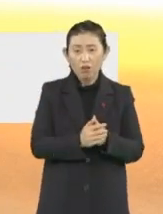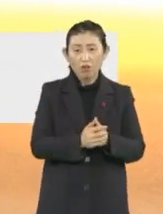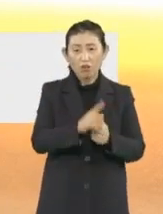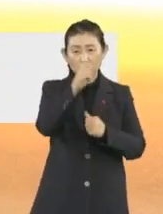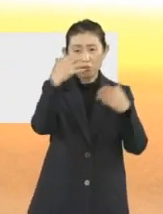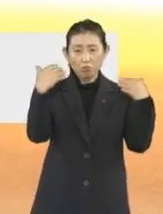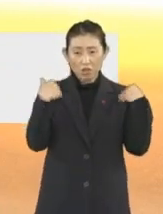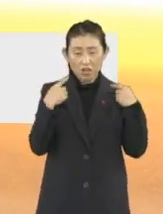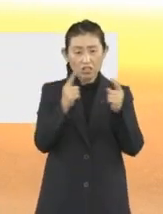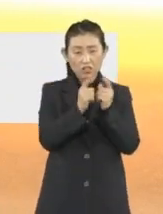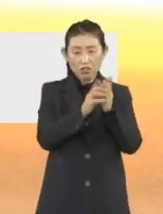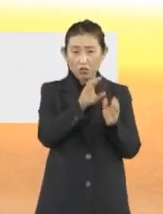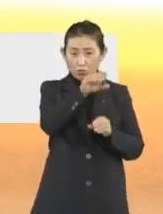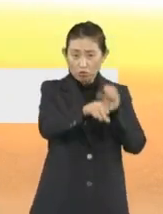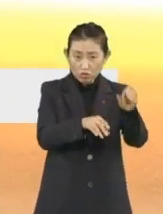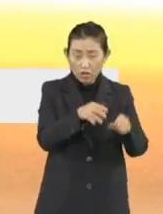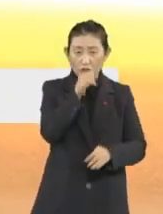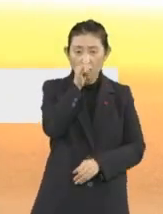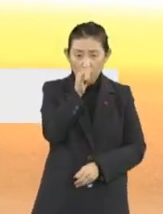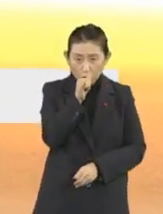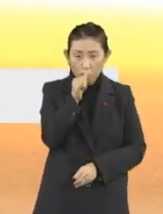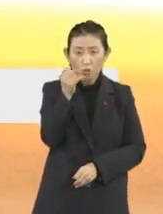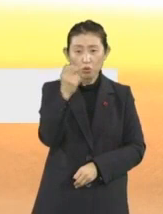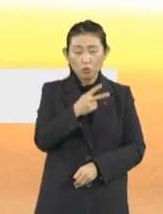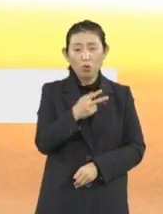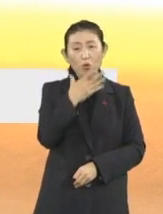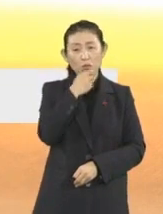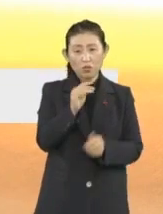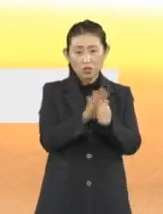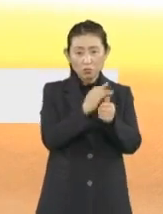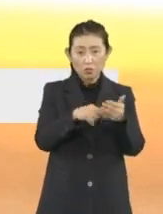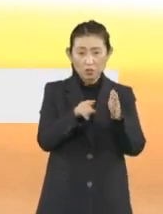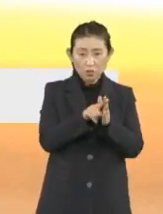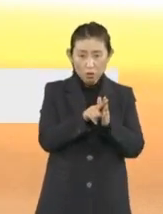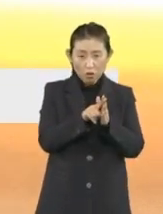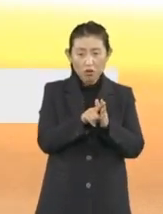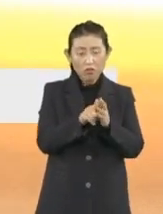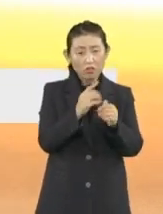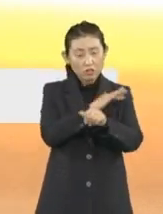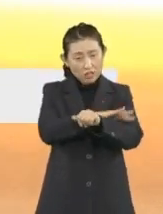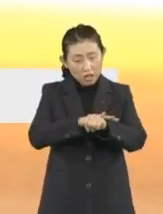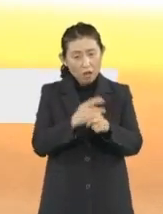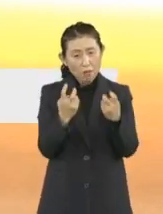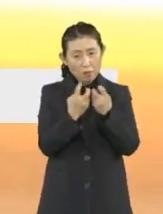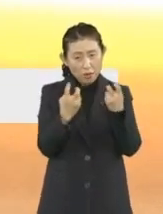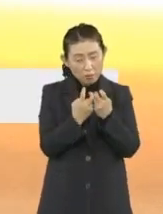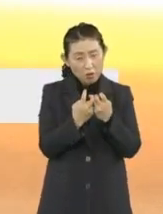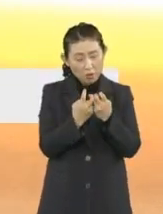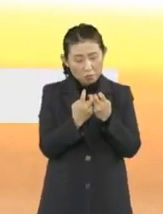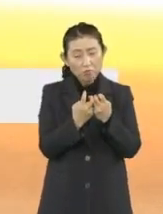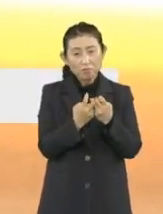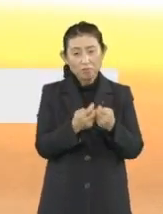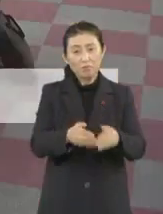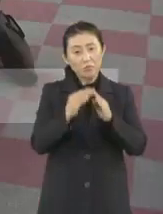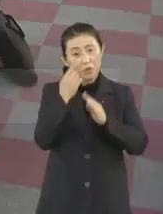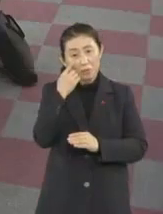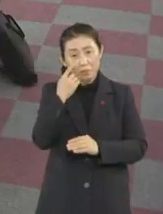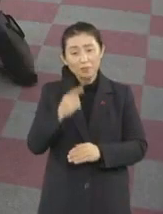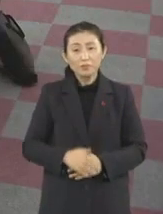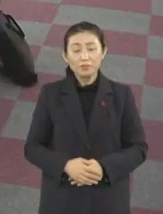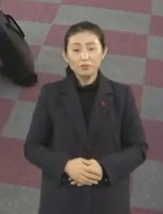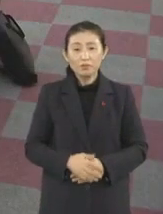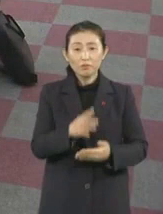정부가 이런 것을 직접 투자도 하지만 차례 복지 의 기업의 힘쓸 수 있도록 유인책을 많이 만들어 내겠습니다